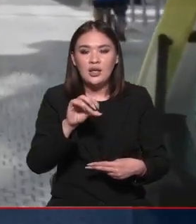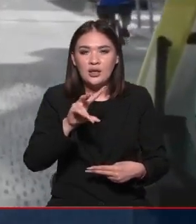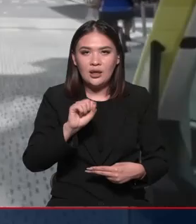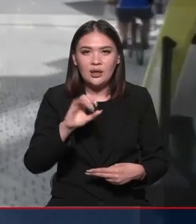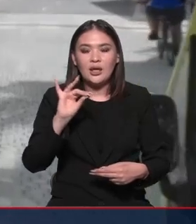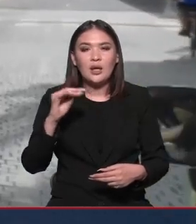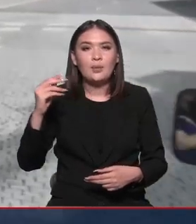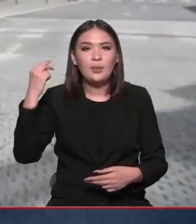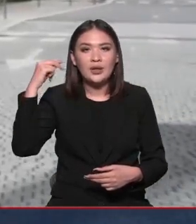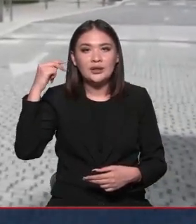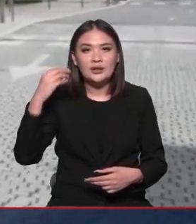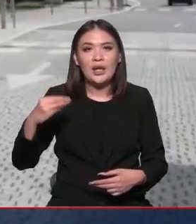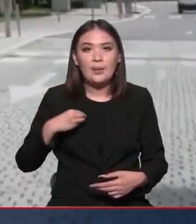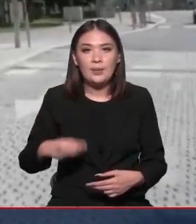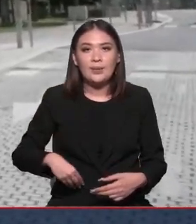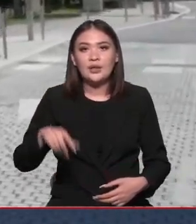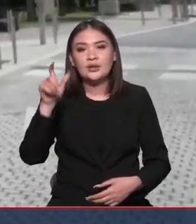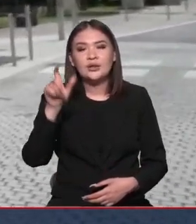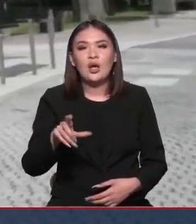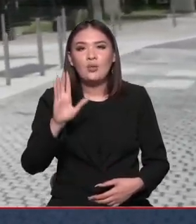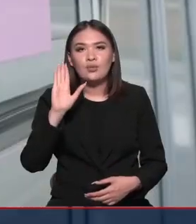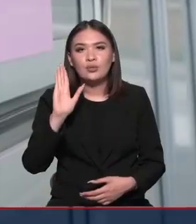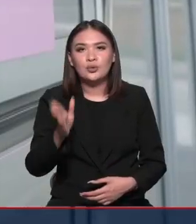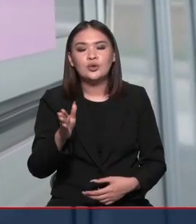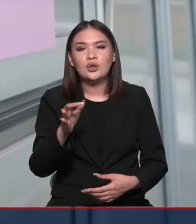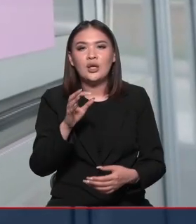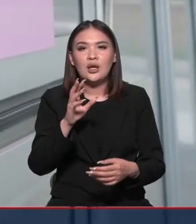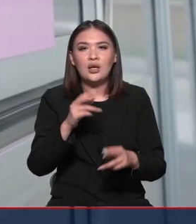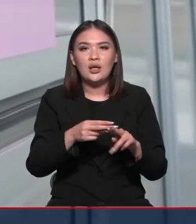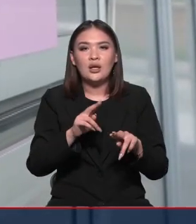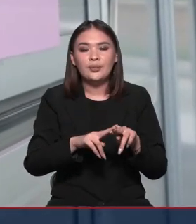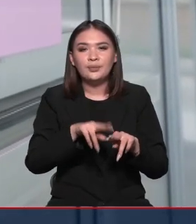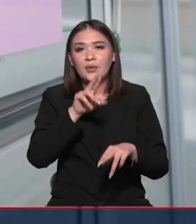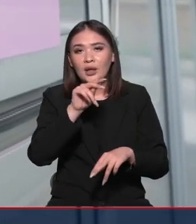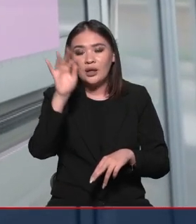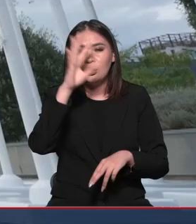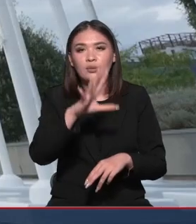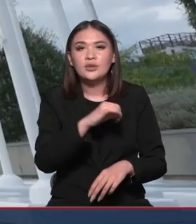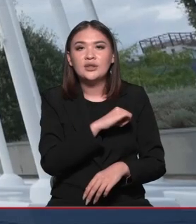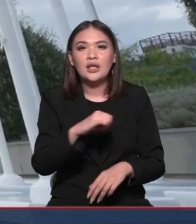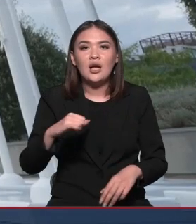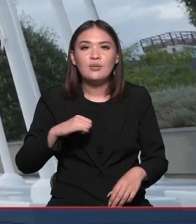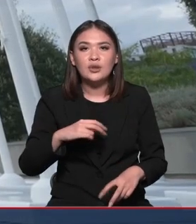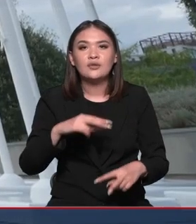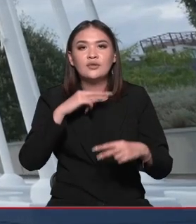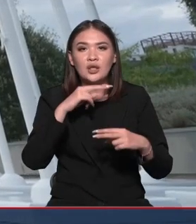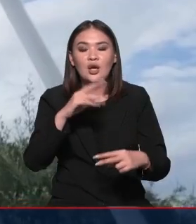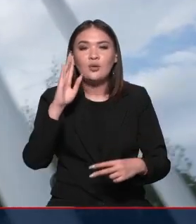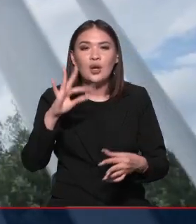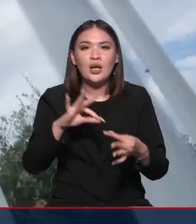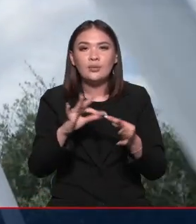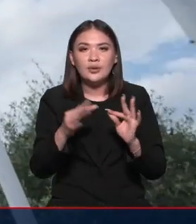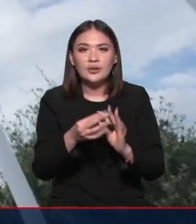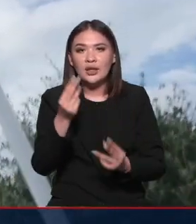Эммануэль макрон произнесёт торжественную речь наши зрители станут свидетелями самых впечатляющих моментов Олимпийских